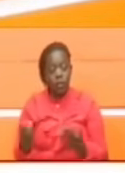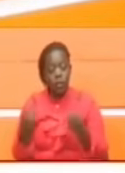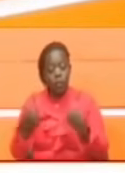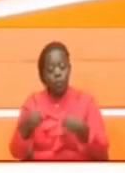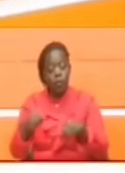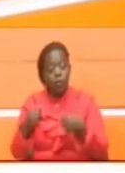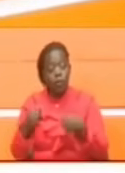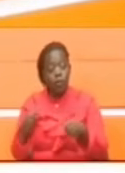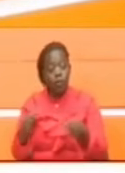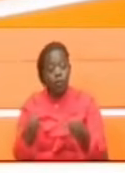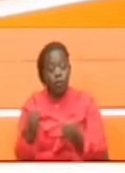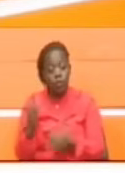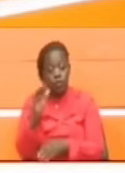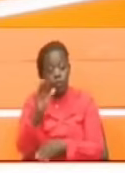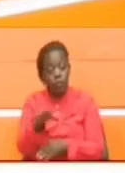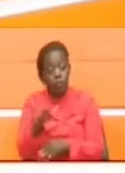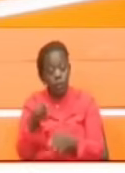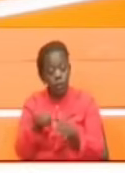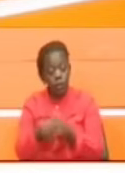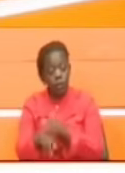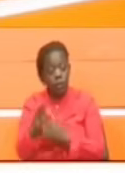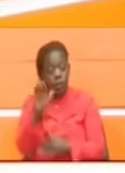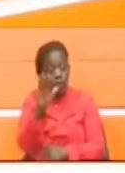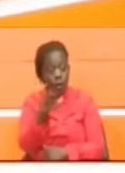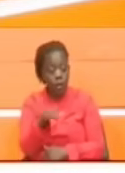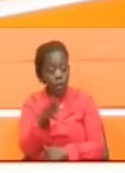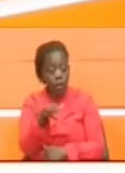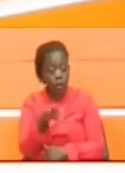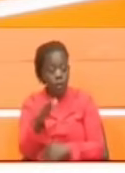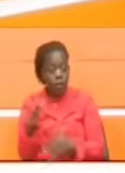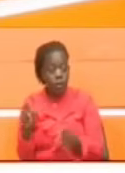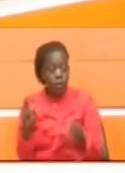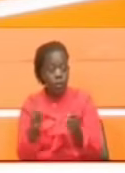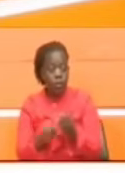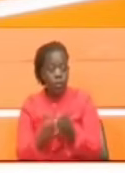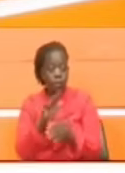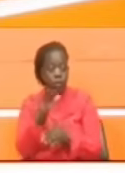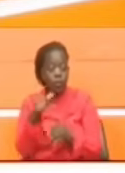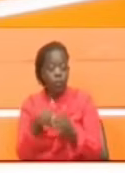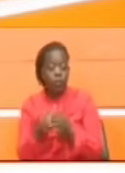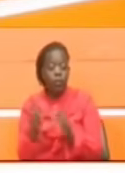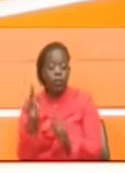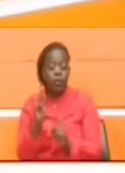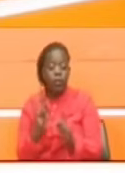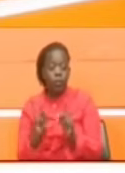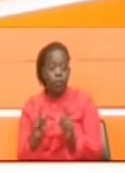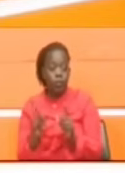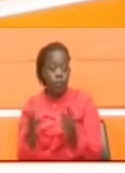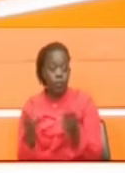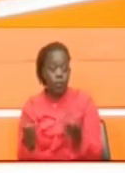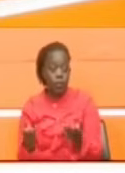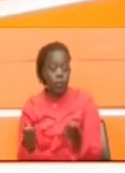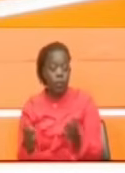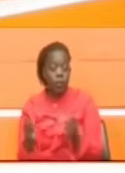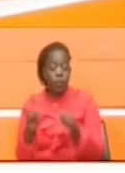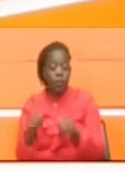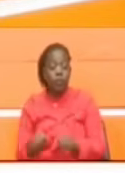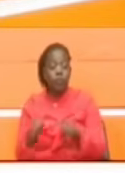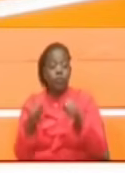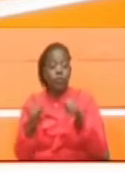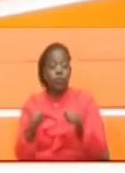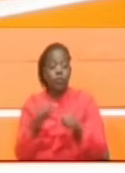boda boda abayimirira ku mulyango gwa paaka eno olwo ne batwala abasaabaze bonna. Ssente wa boda boda